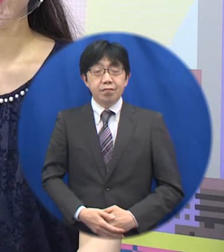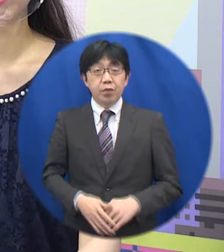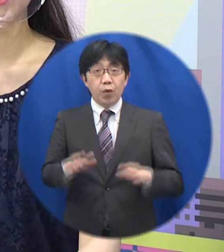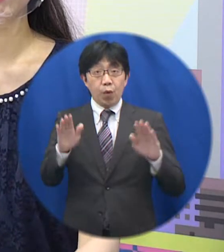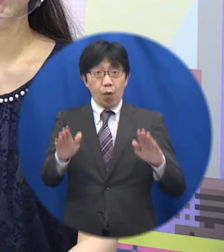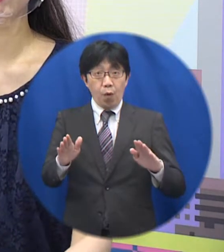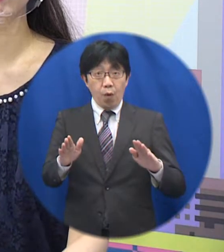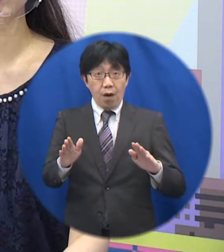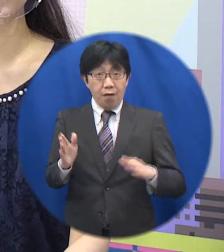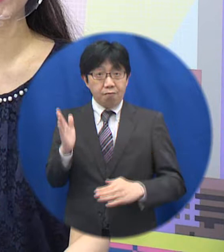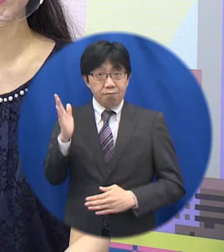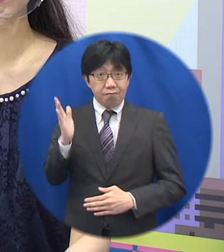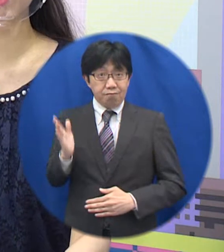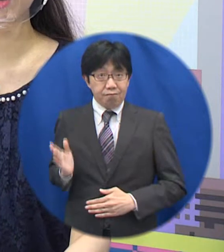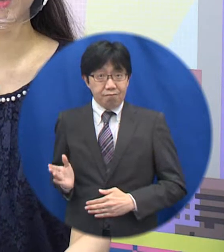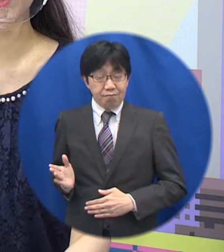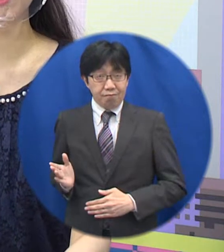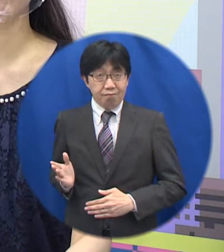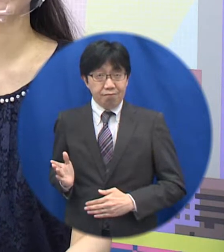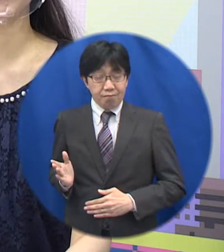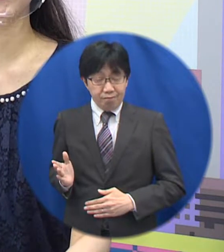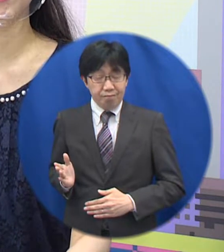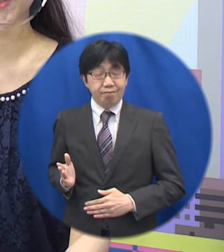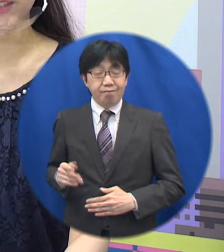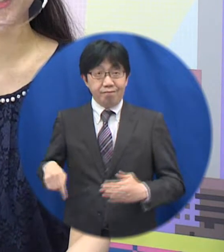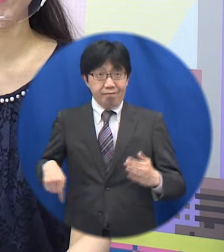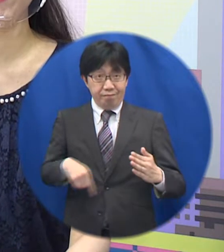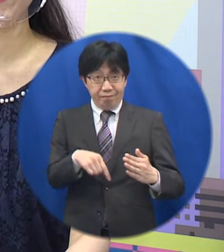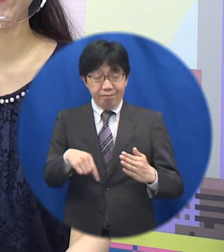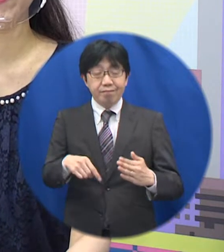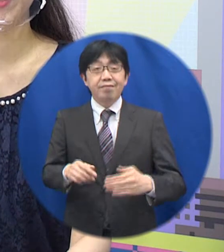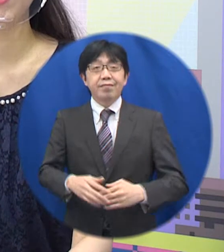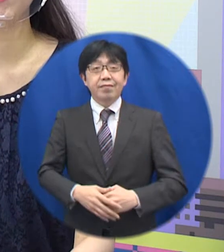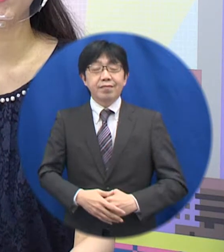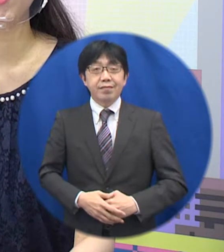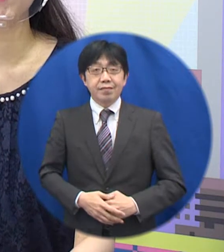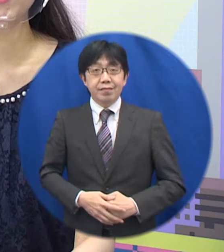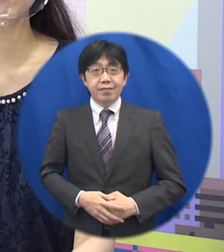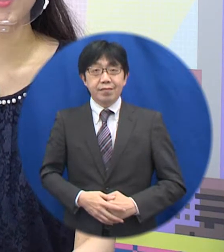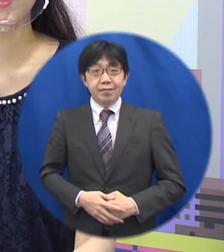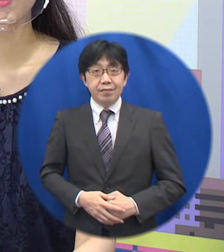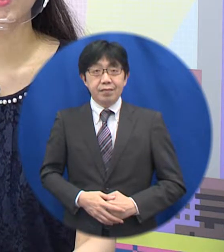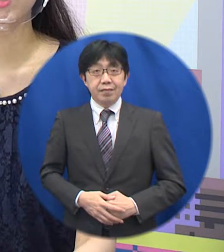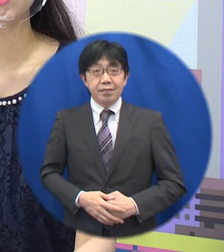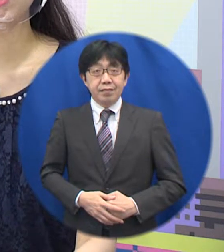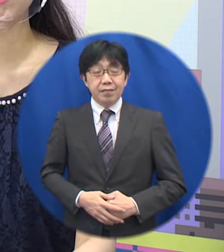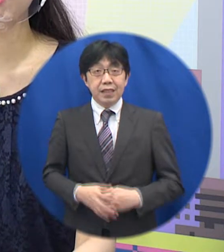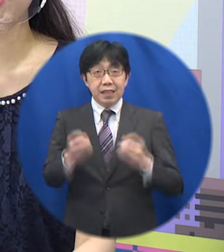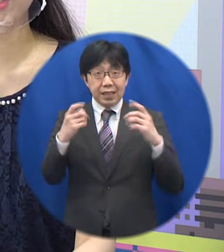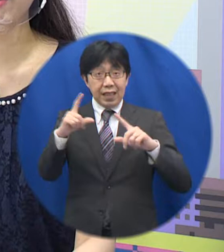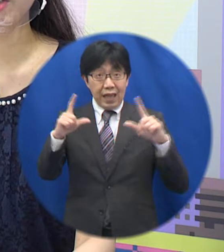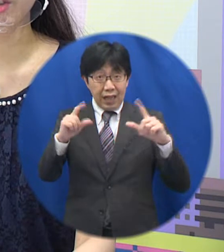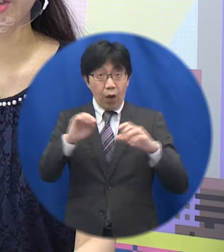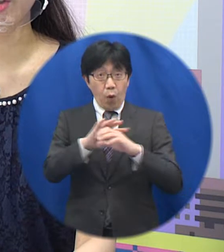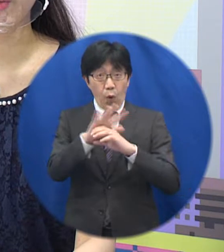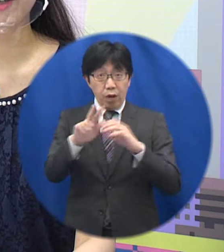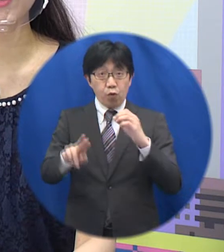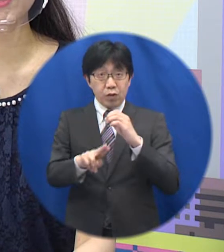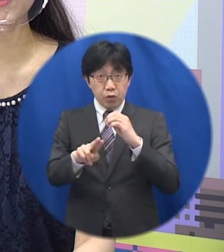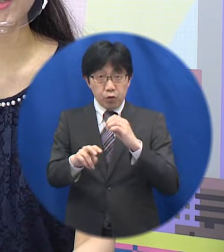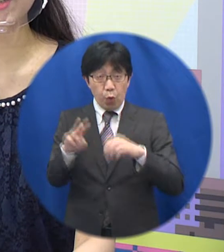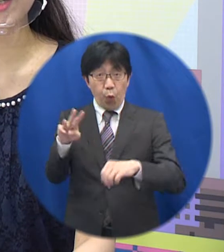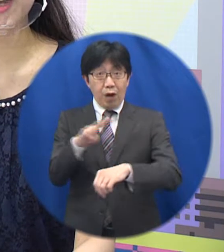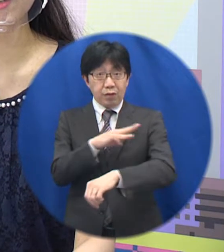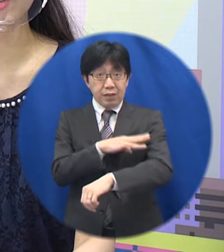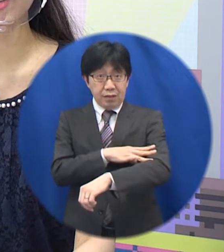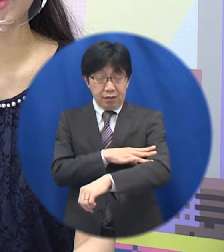今日はこちらの4つの話題を中心にお伝えいたします。まずは新型コロナウイルスワク